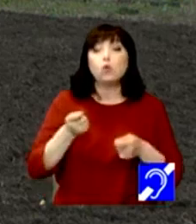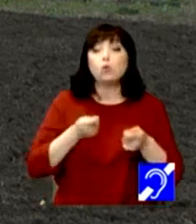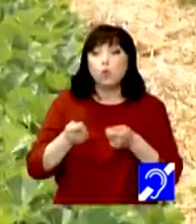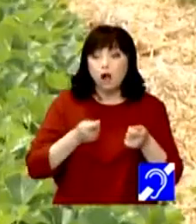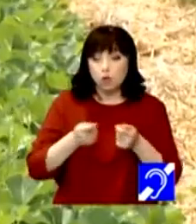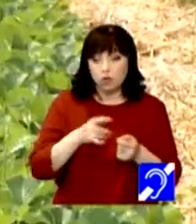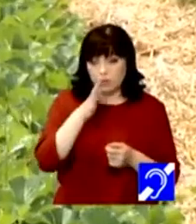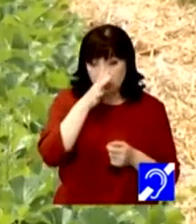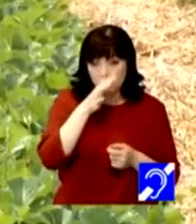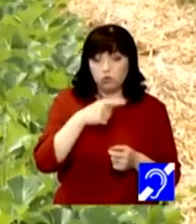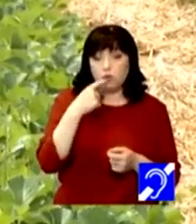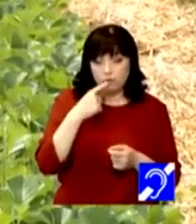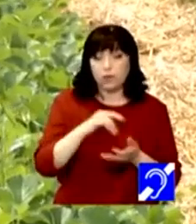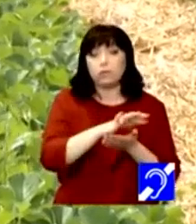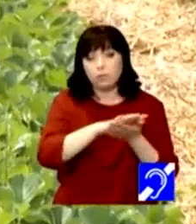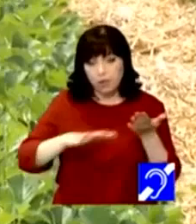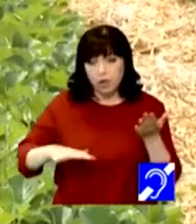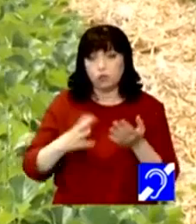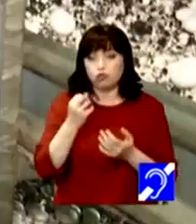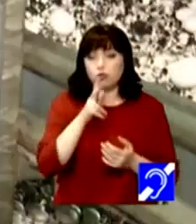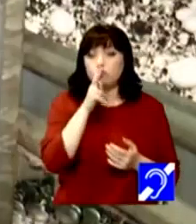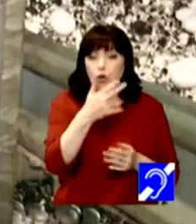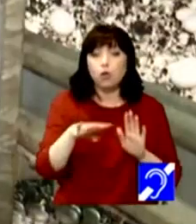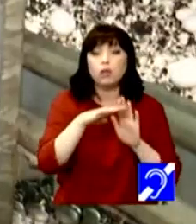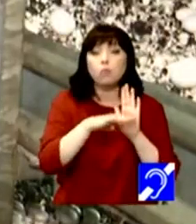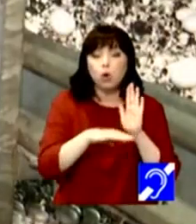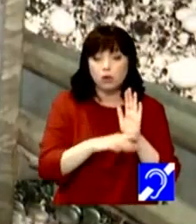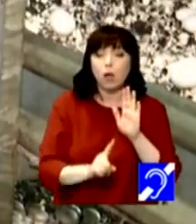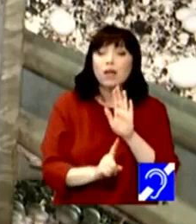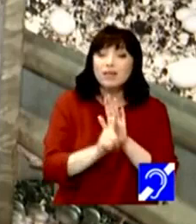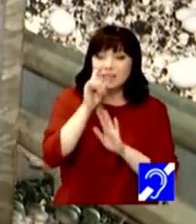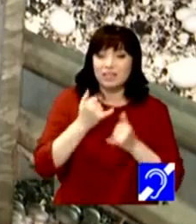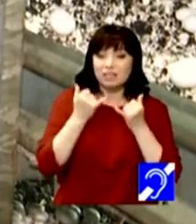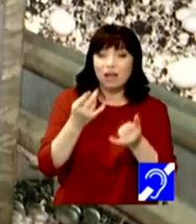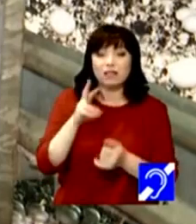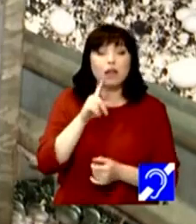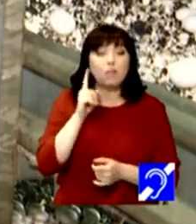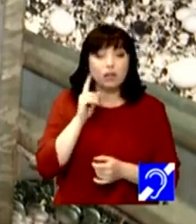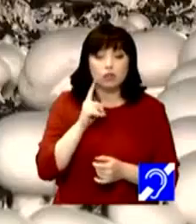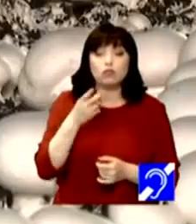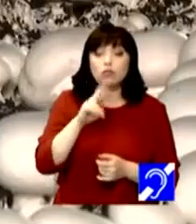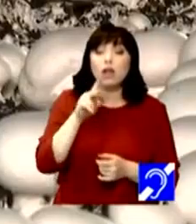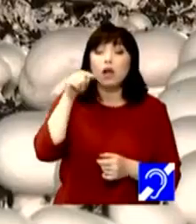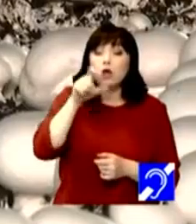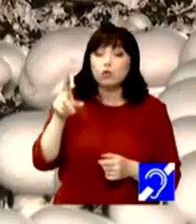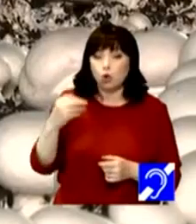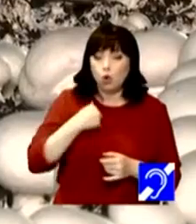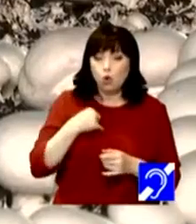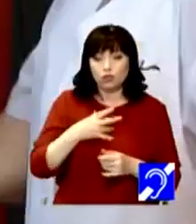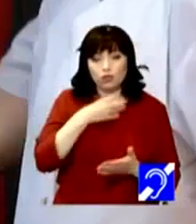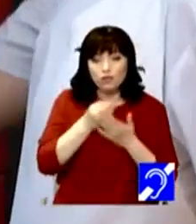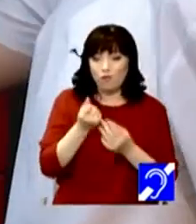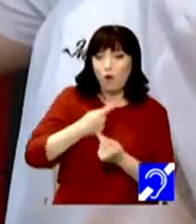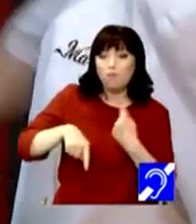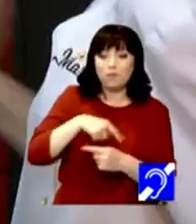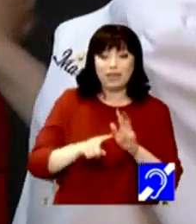Autoritățile de la Chișinău vor prelungi cu încă 3 ani programul Start pentru tineri, destinat celor care vor să demareze o afacere.